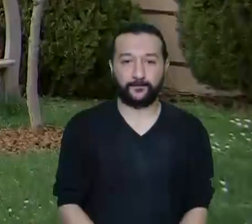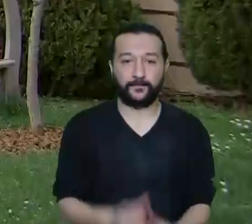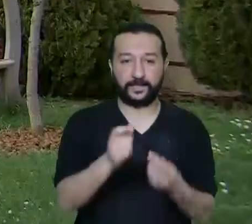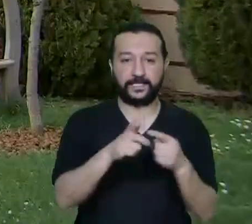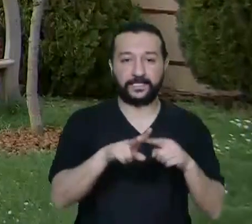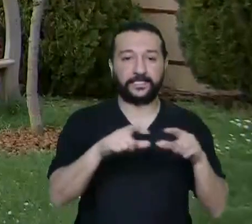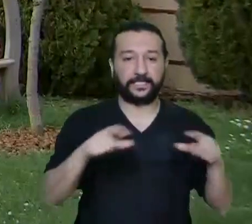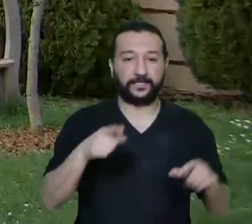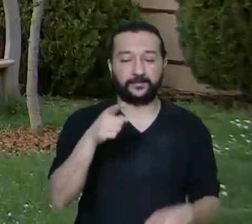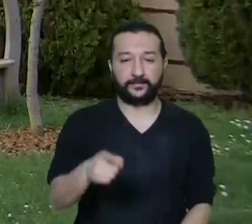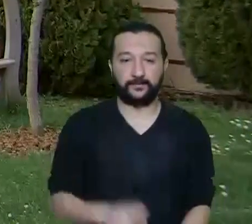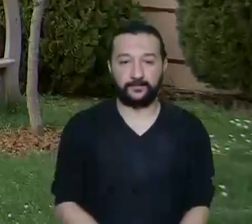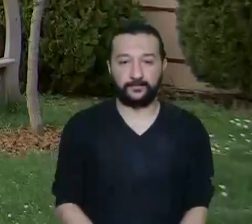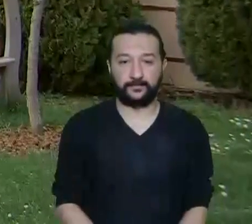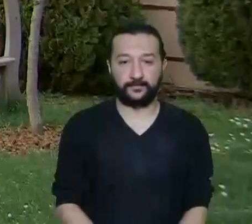Çek.